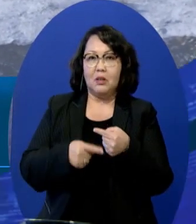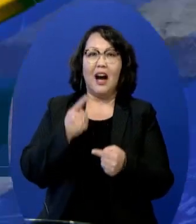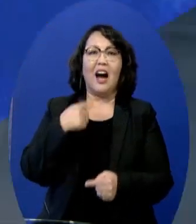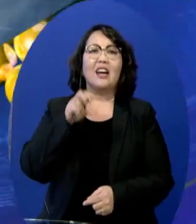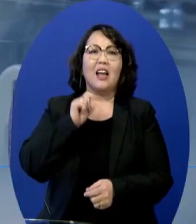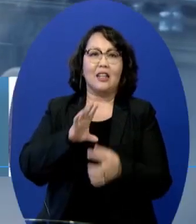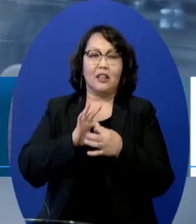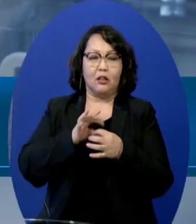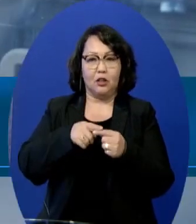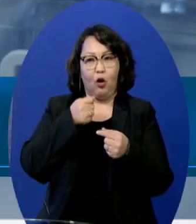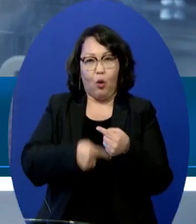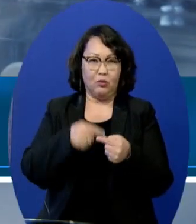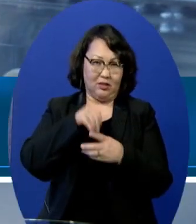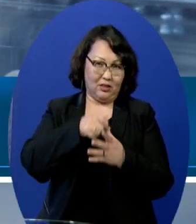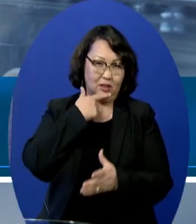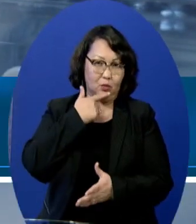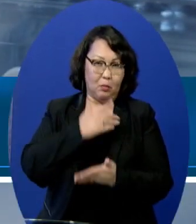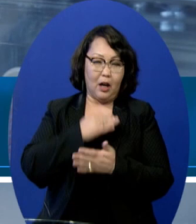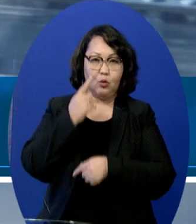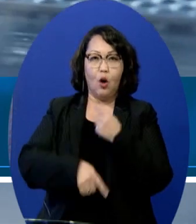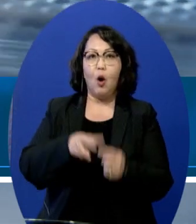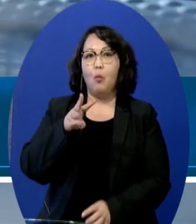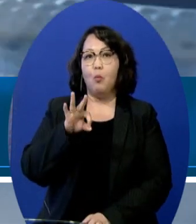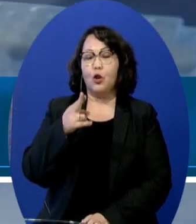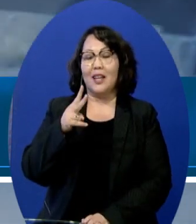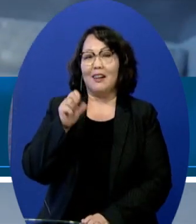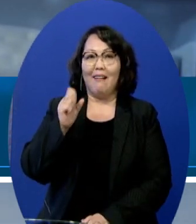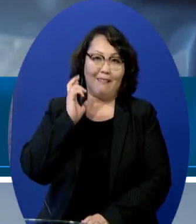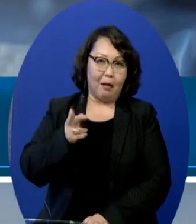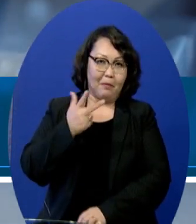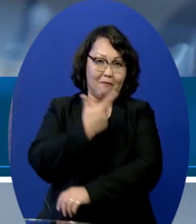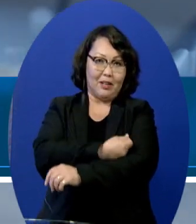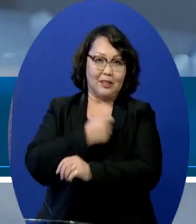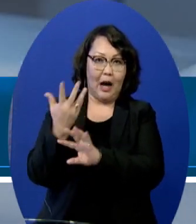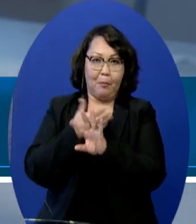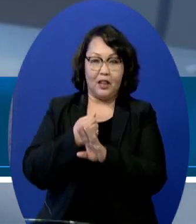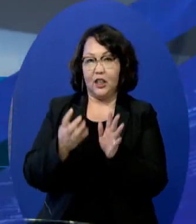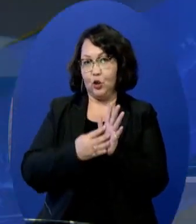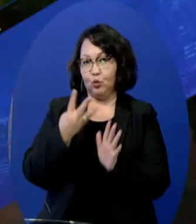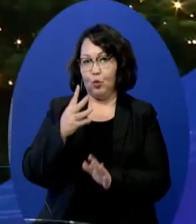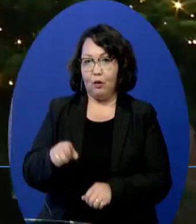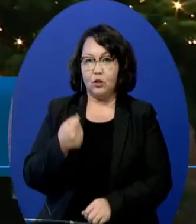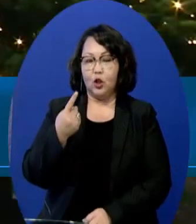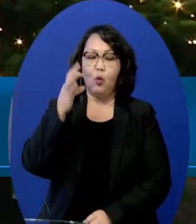хүрдээр хүн. Модерна компанийн вакцины хамгаалах чадвар 94.1% болохыг